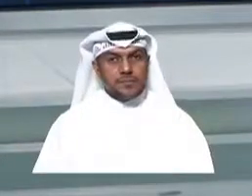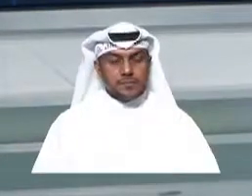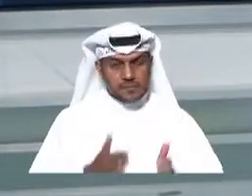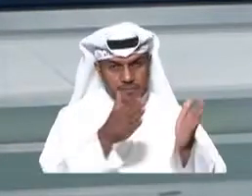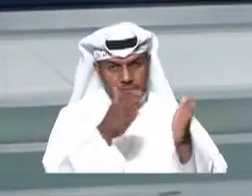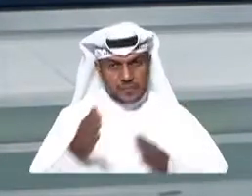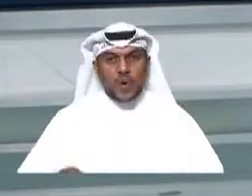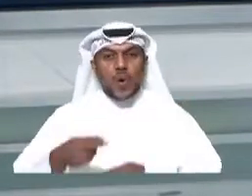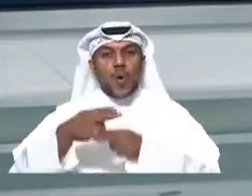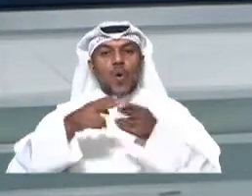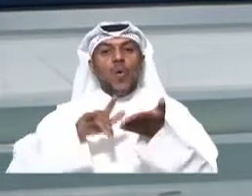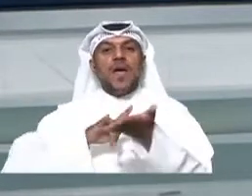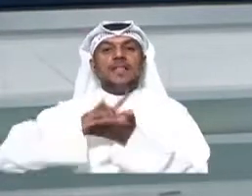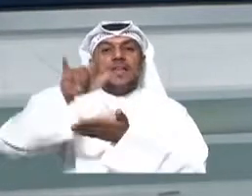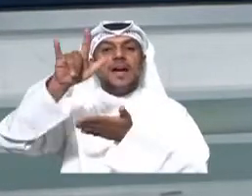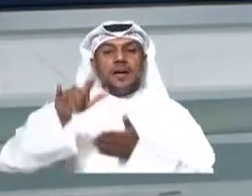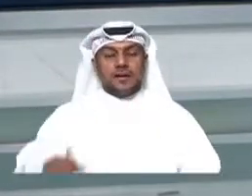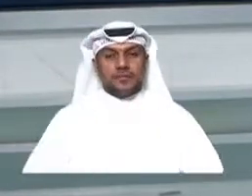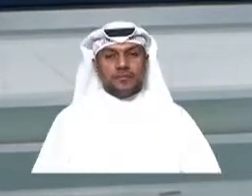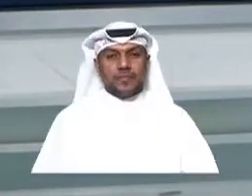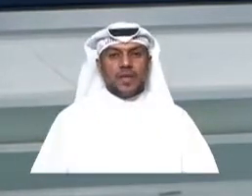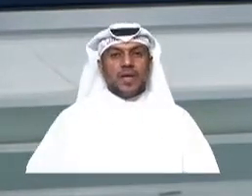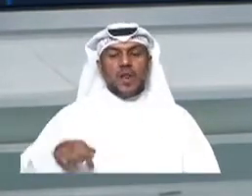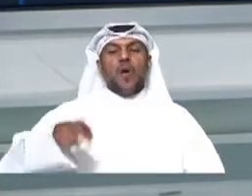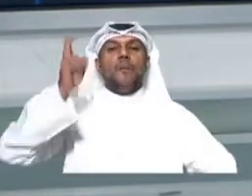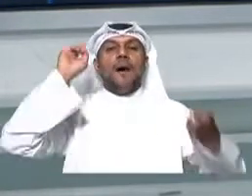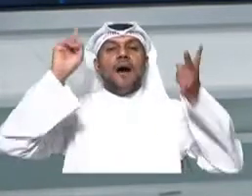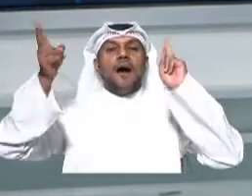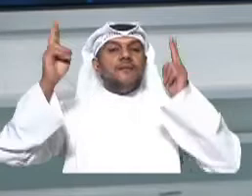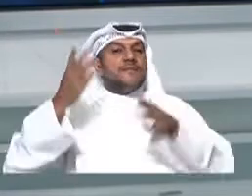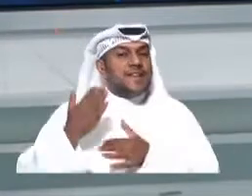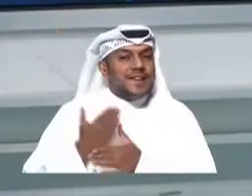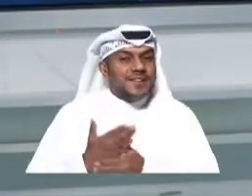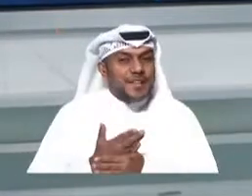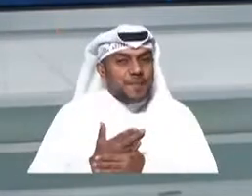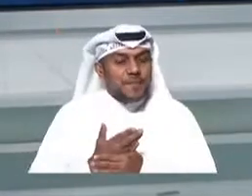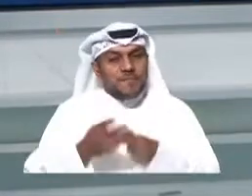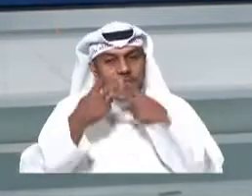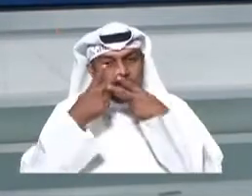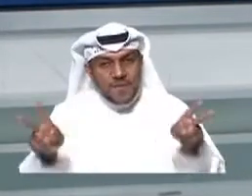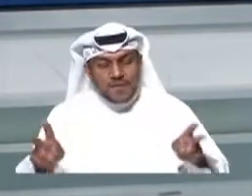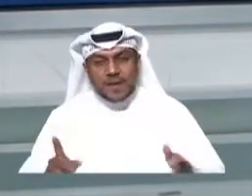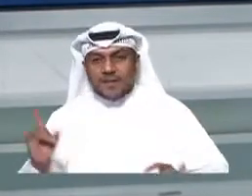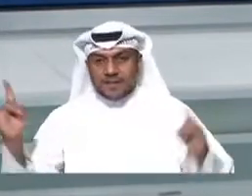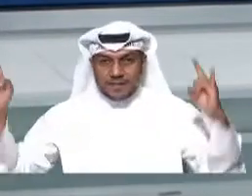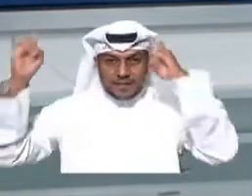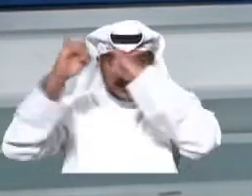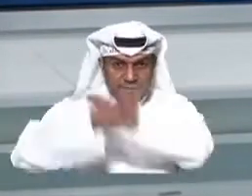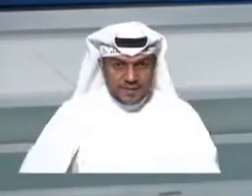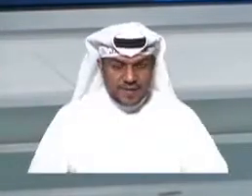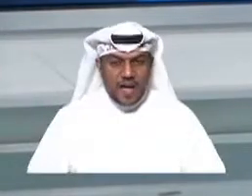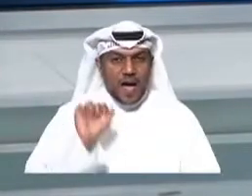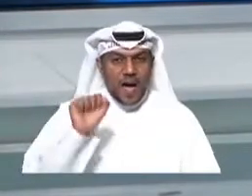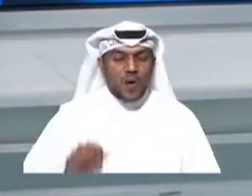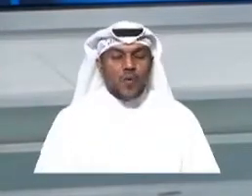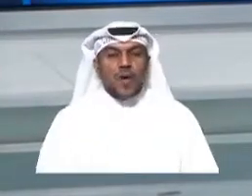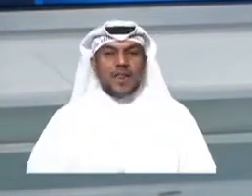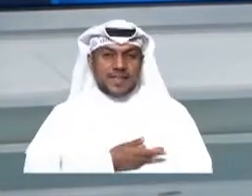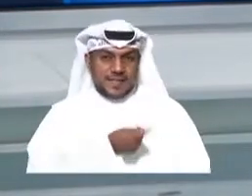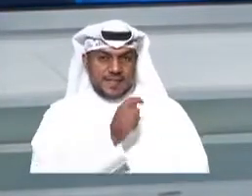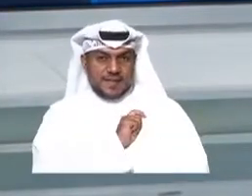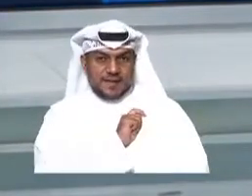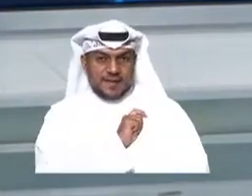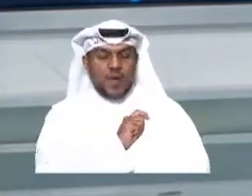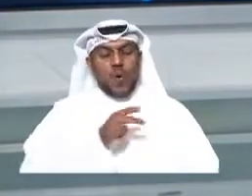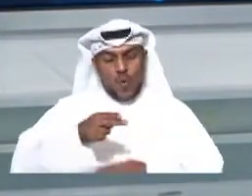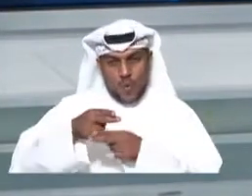الخطوط الجوية الكويتية تحتفل في أسبانيا بإطلاق الخط المباشر الجديد إلى مدريد في مقر السفارة الكويتية